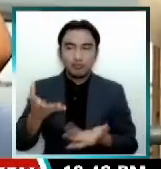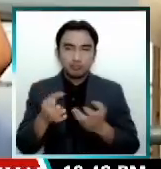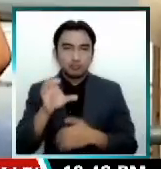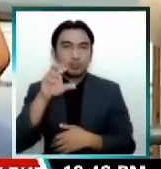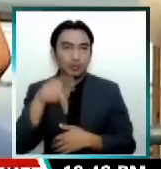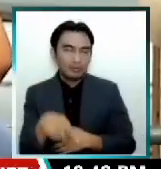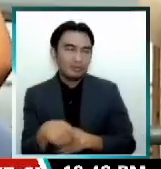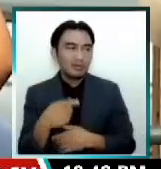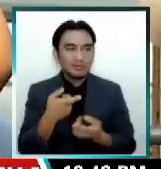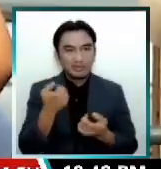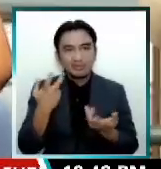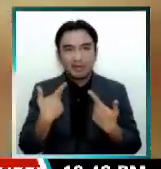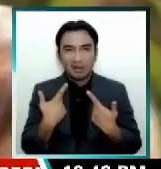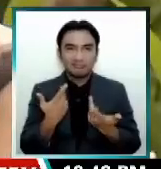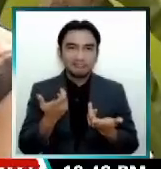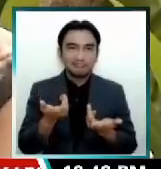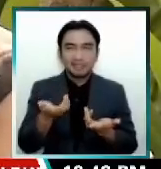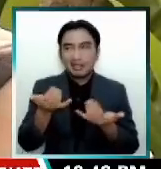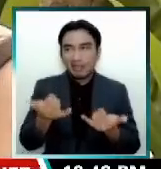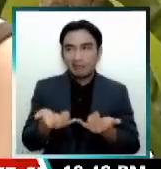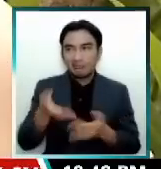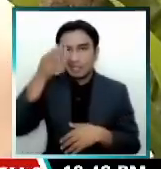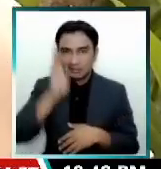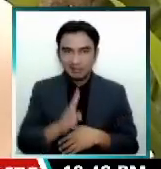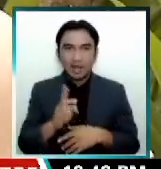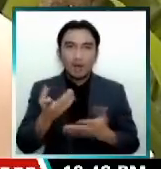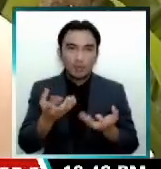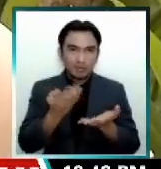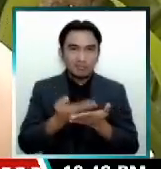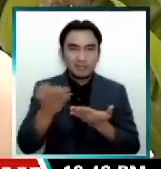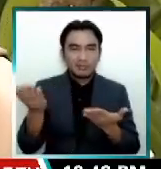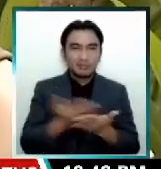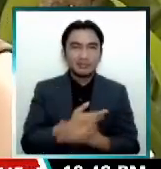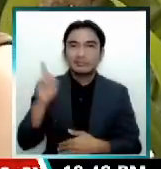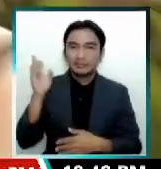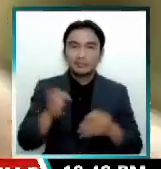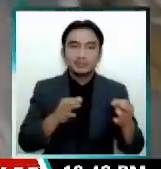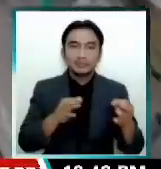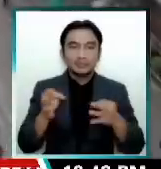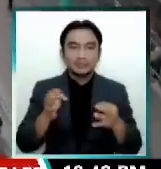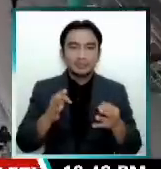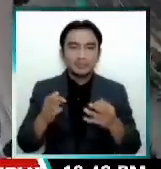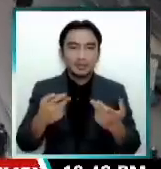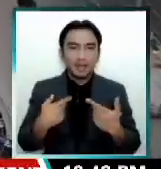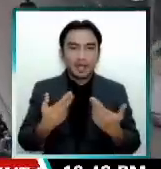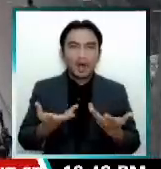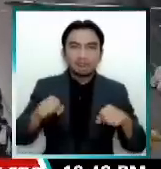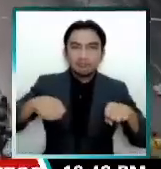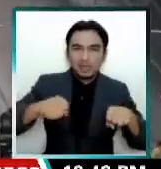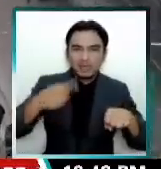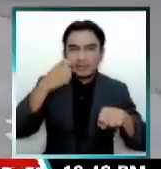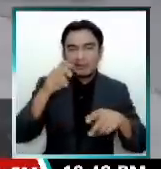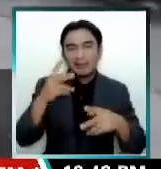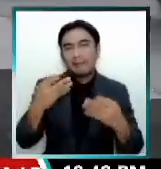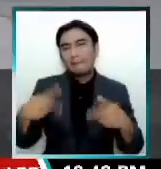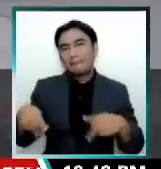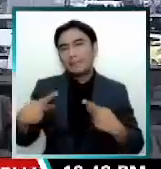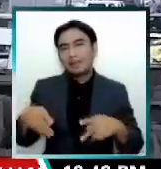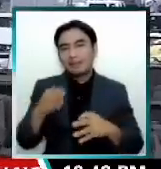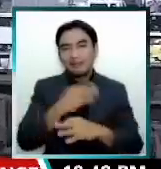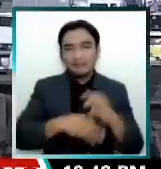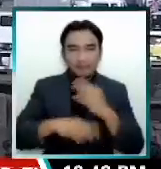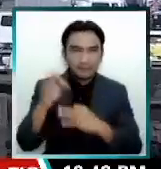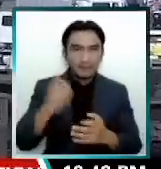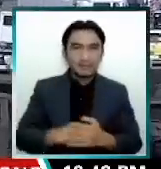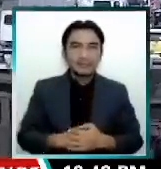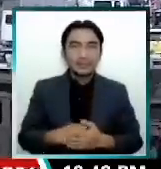luma kasi po sira na rin po kasi. Motor po. Nananakit na pa ako eh. Batay sa isang financial app, bagong